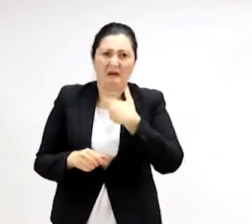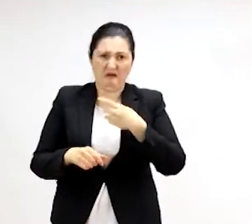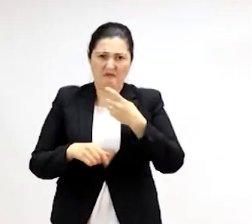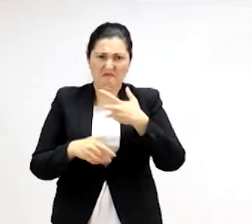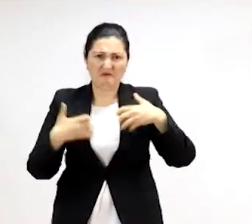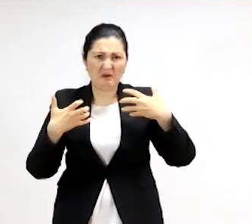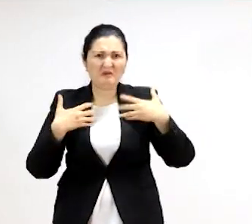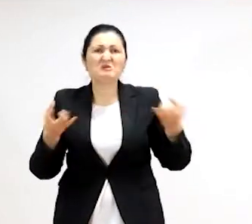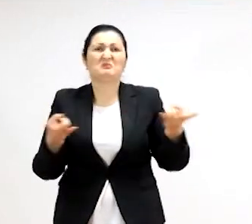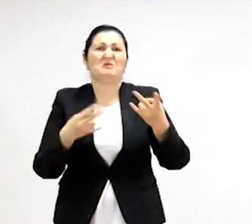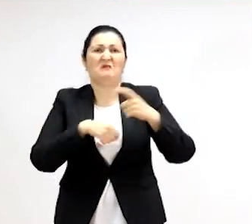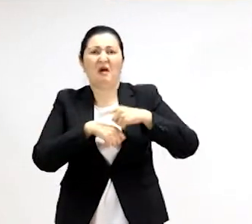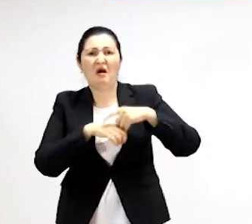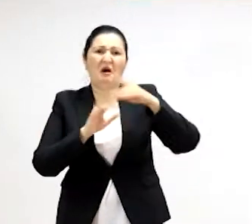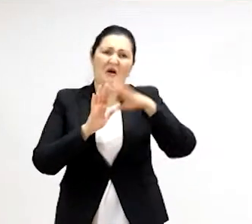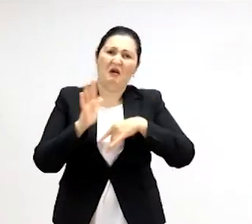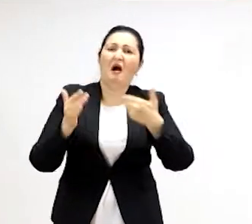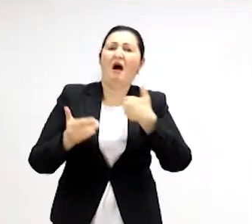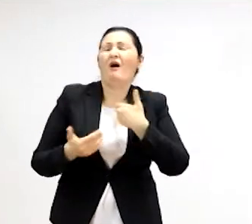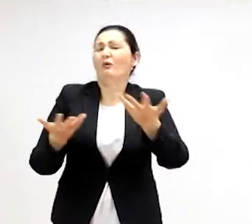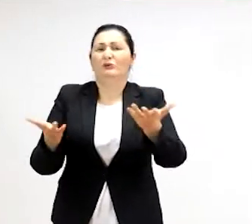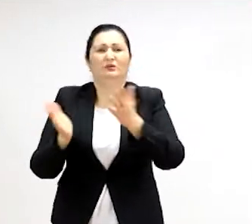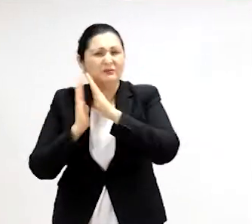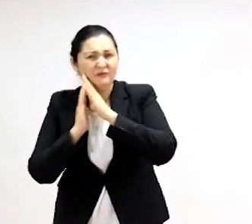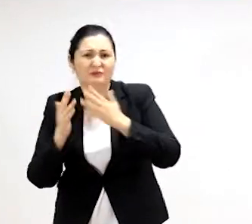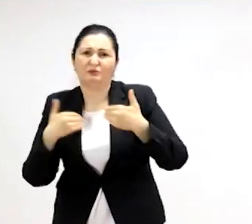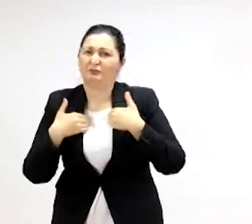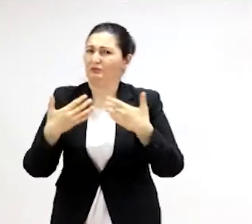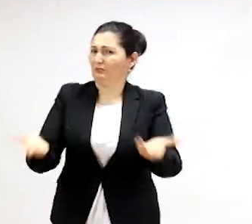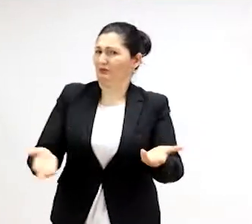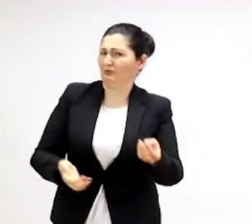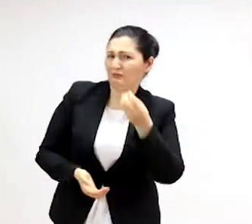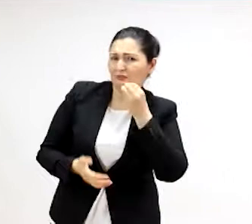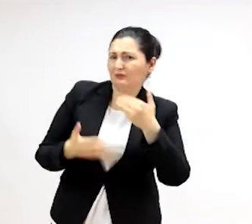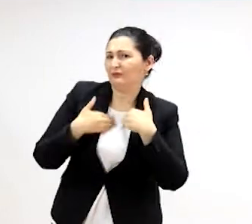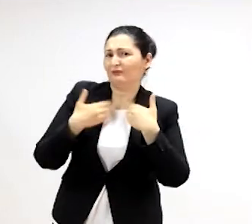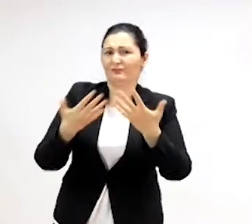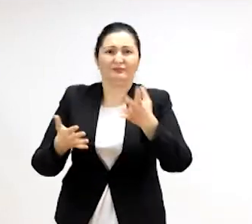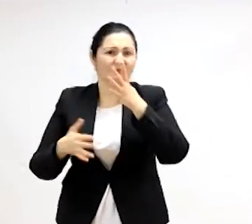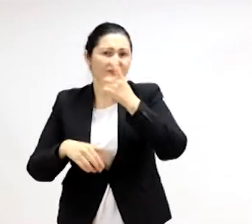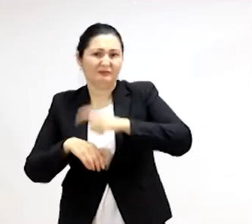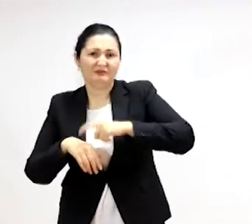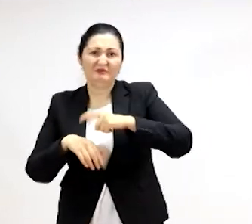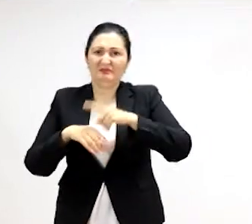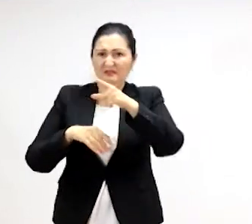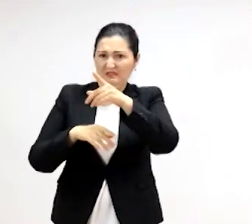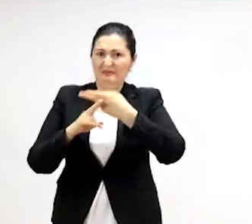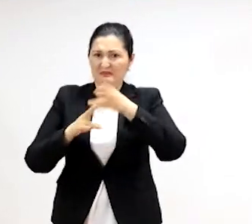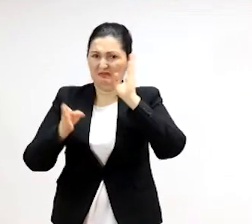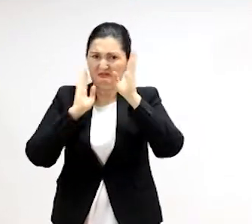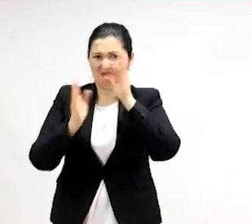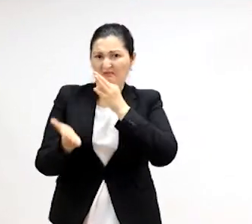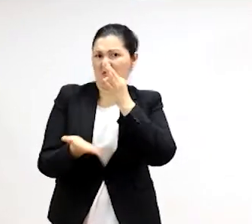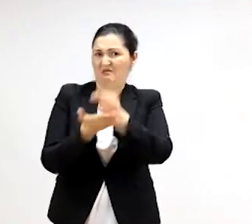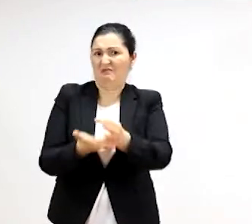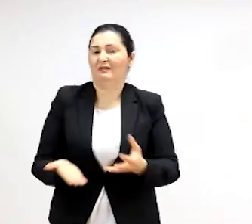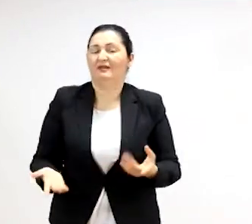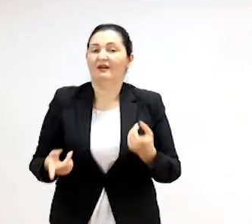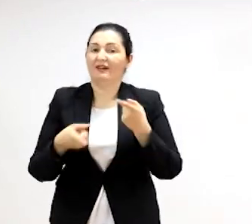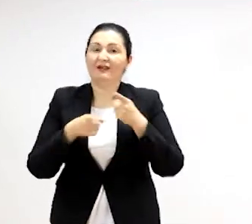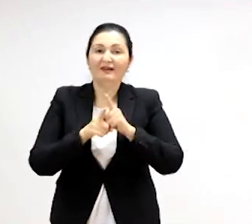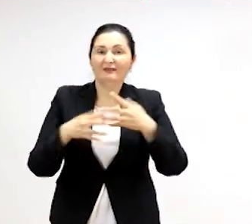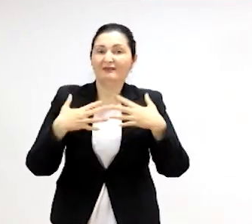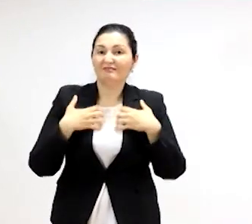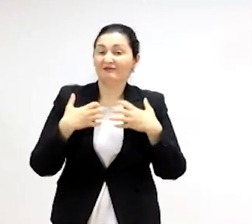дурустии вақт? Кадом вақте хоҳем хоб меравем, кадом вақте хоҳем хӯрок мехӯрем, гуфт хар. Ин тавр зиндагӣ кардан